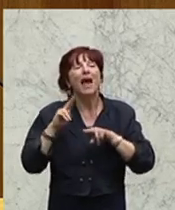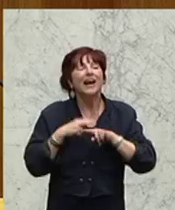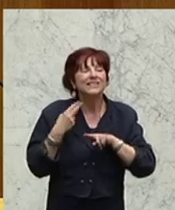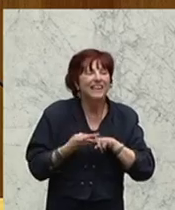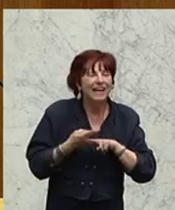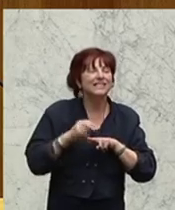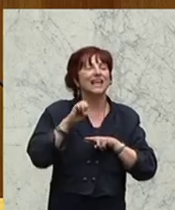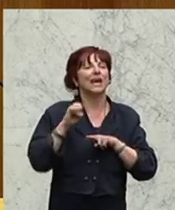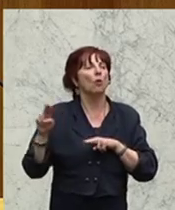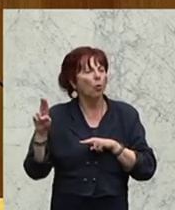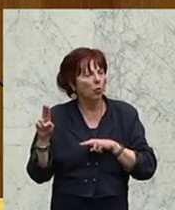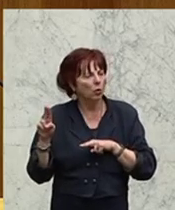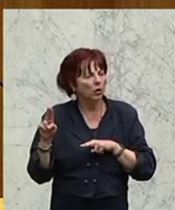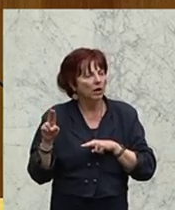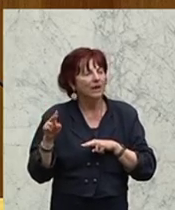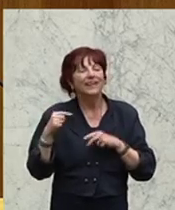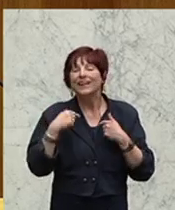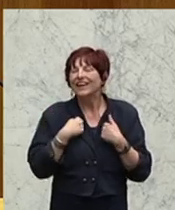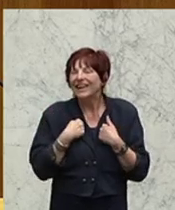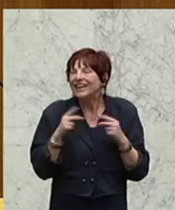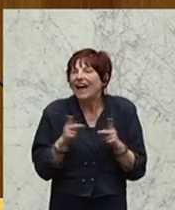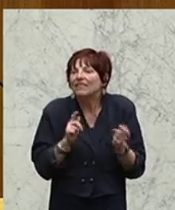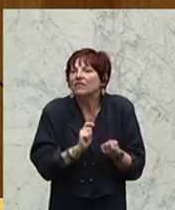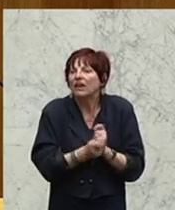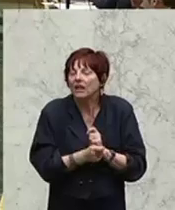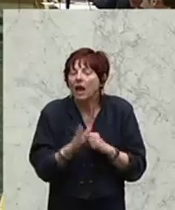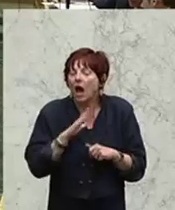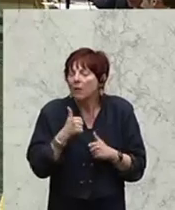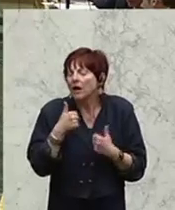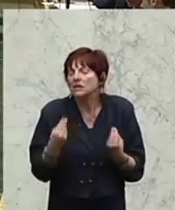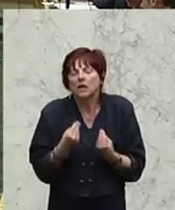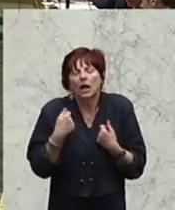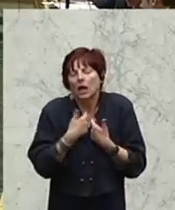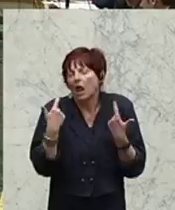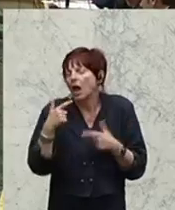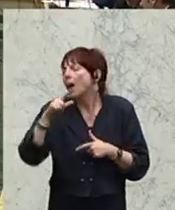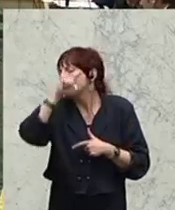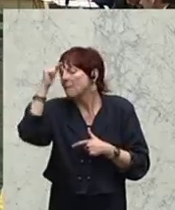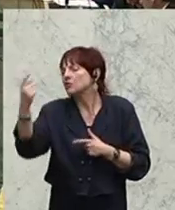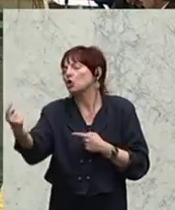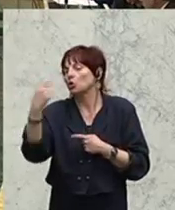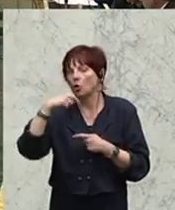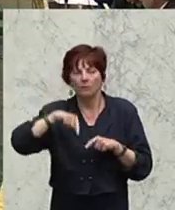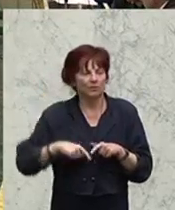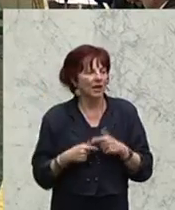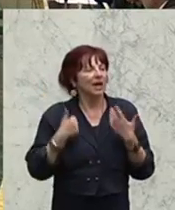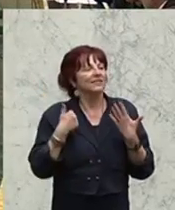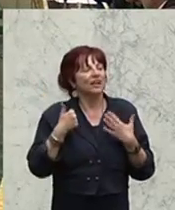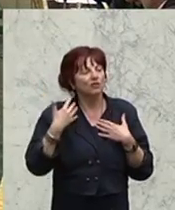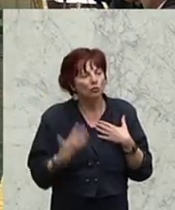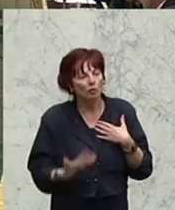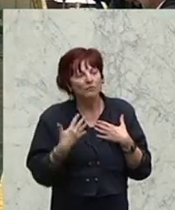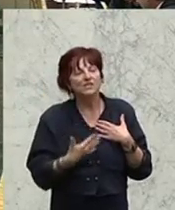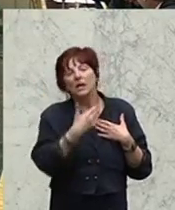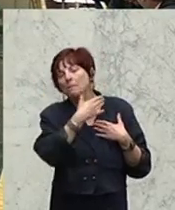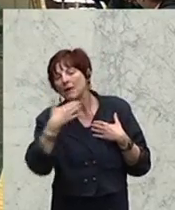Union. Ja, ich sage Ihnen nur noch, ich kann es nicht ändern, aber eines ist klar, diese Menschen kommen. Auf diesem Planeten sind über 56 Millionen Flüchtlinge